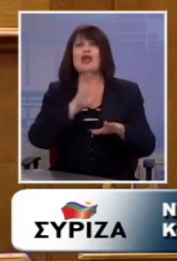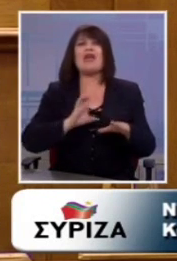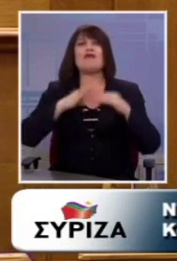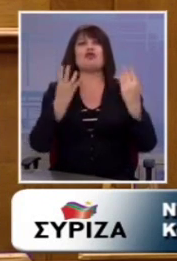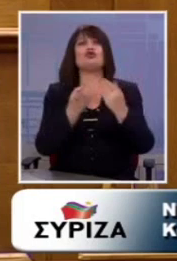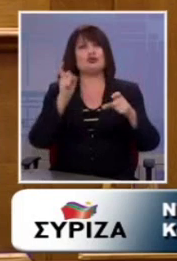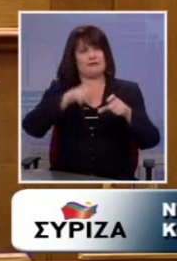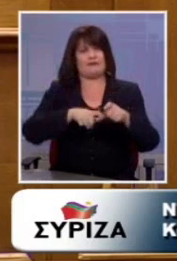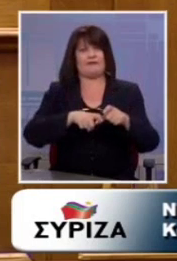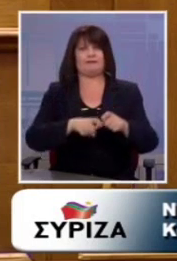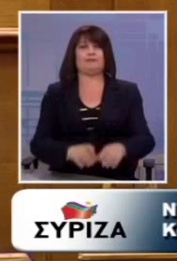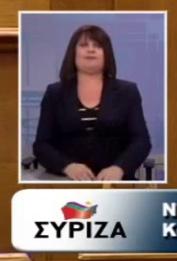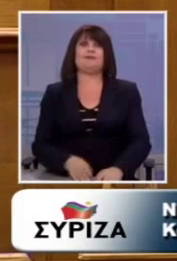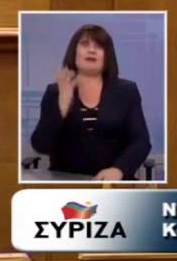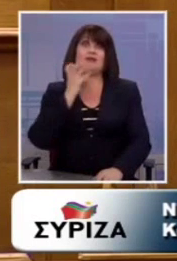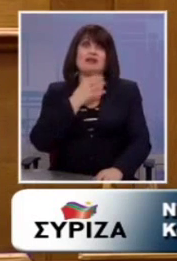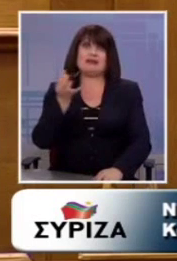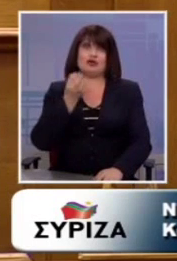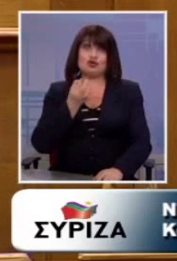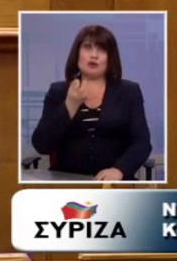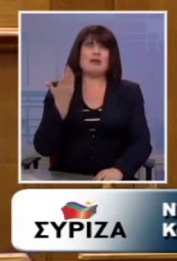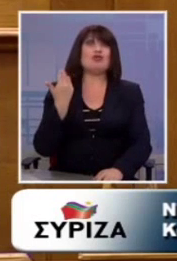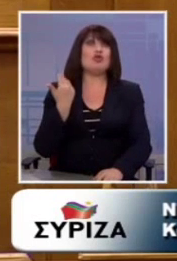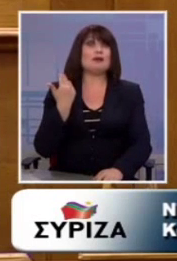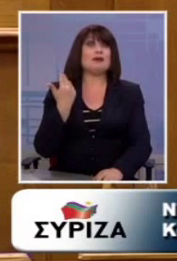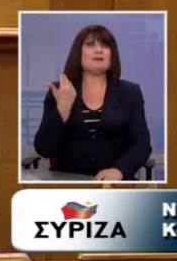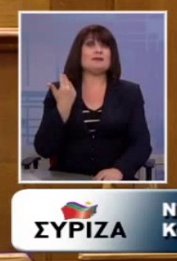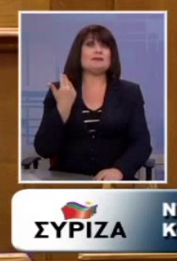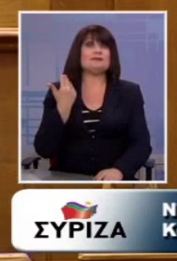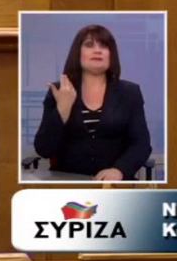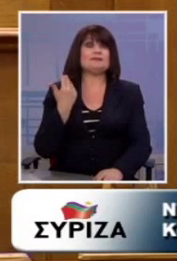Ευρωζώνη. Τάδε έφυγε ο κύριος Βενιζέλος